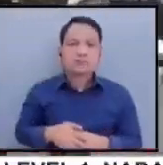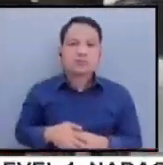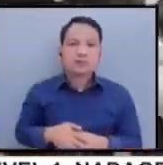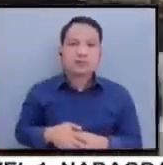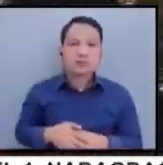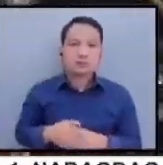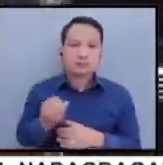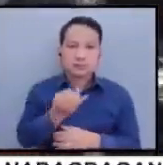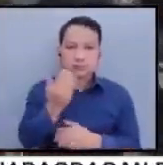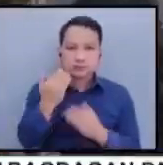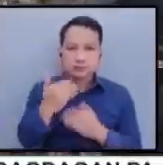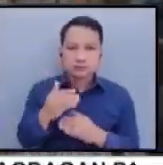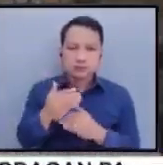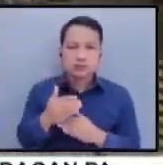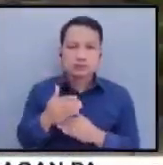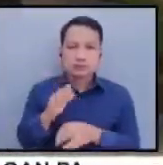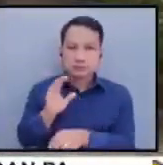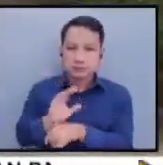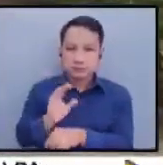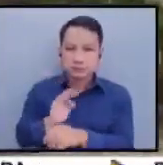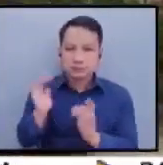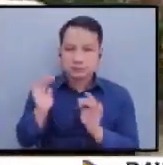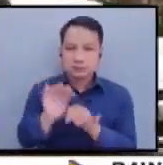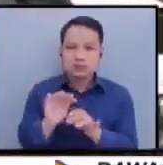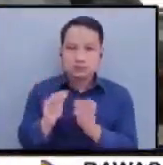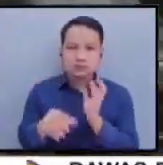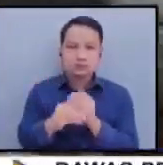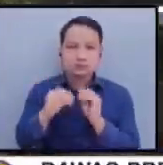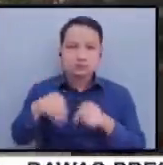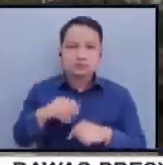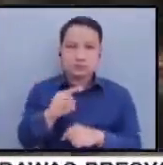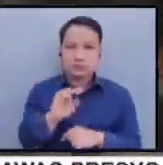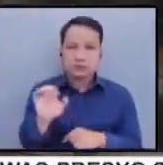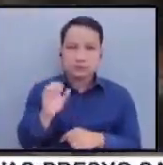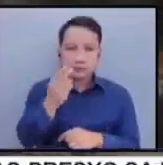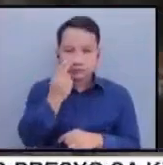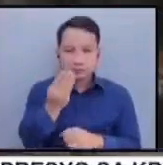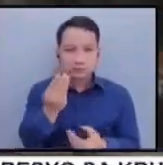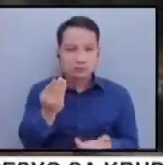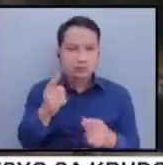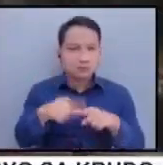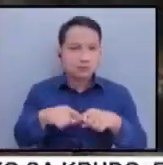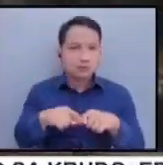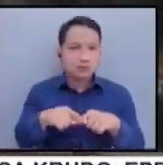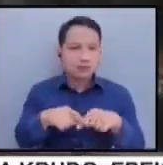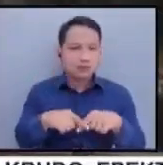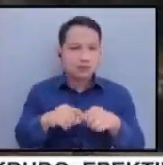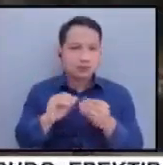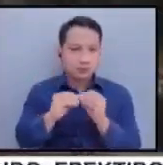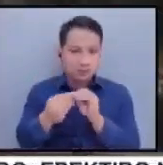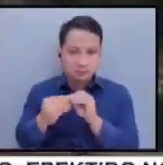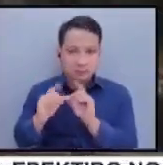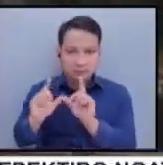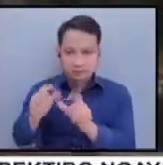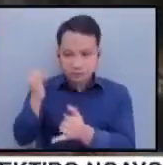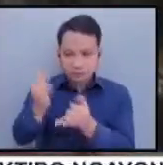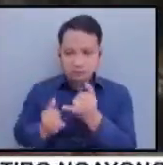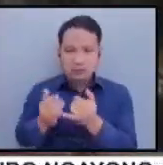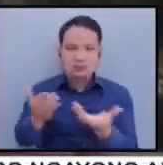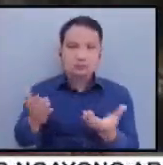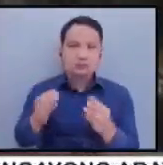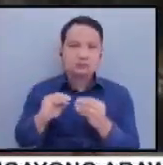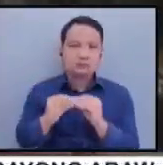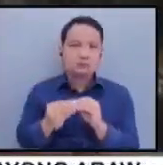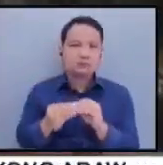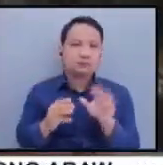ang pagbiyahe ng mga sasakyan sa mga pangunahing lansangan sa Metro Manila, depende po sa huling numero ng kanilang plaka. Exempted naman sa number coding scheme